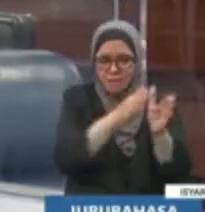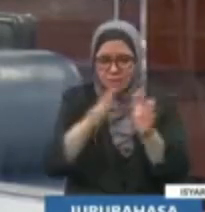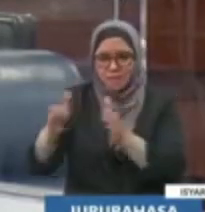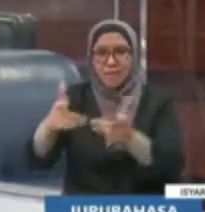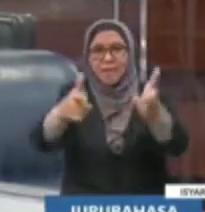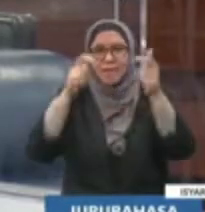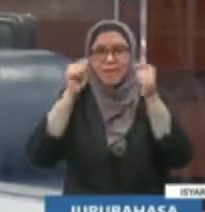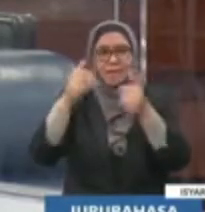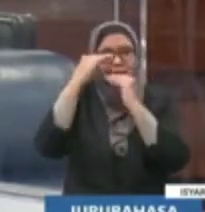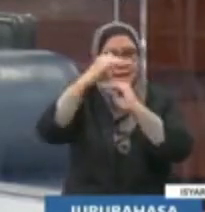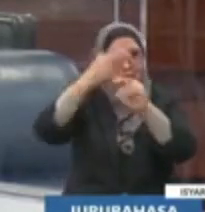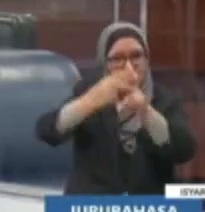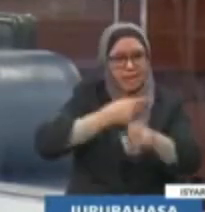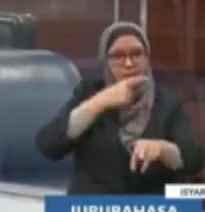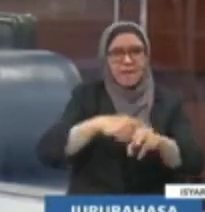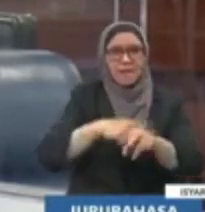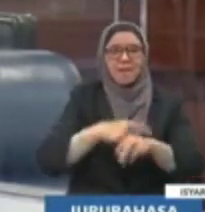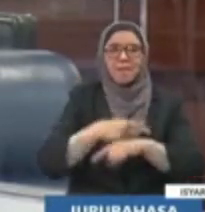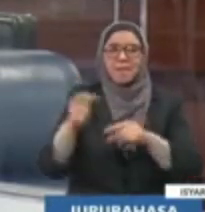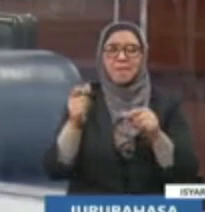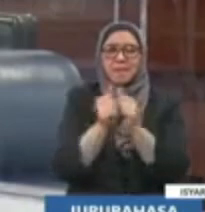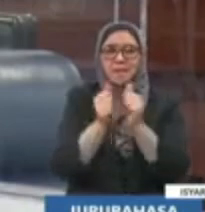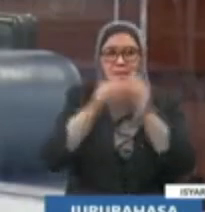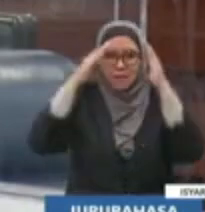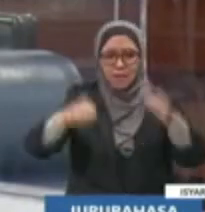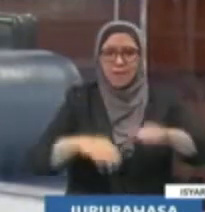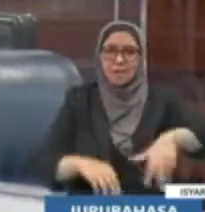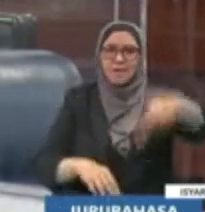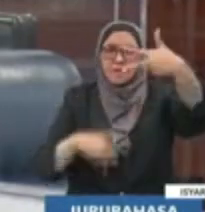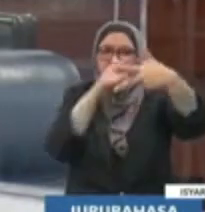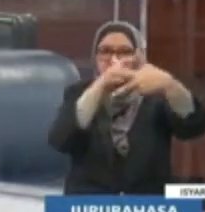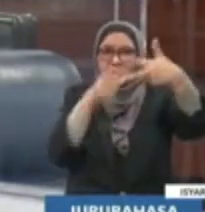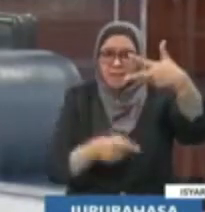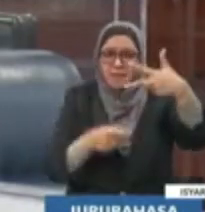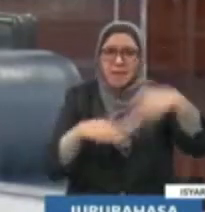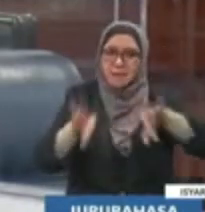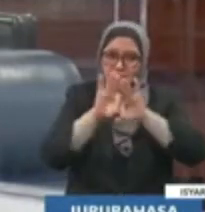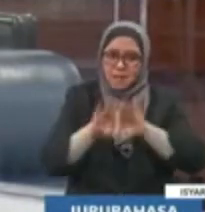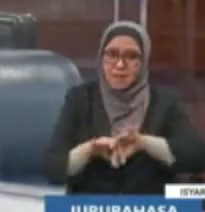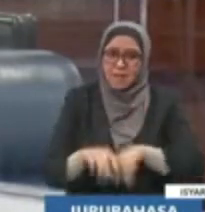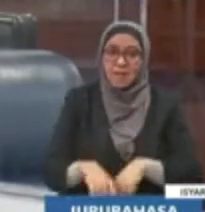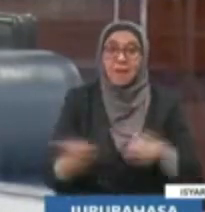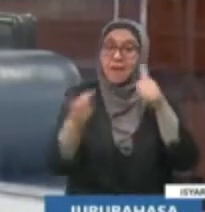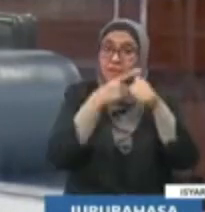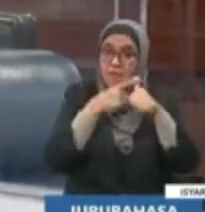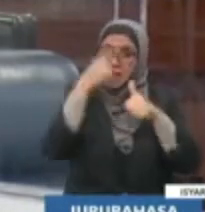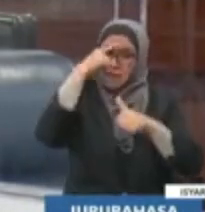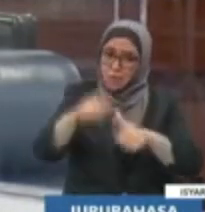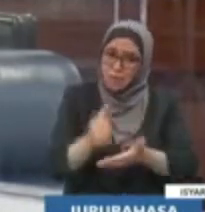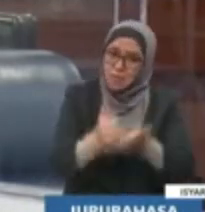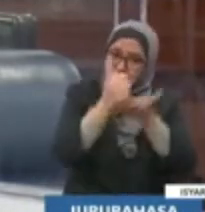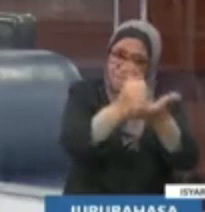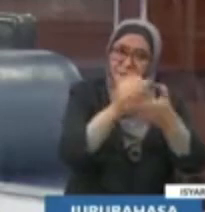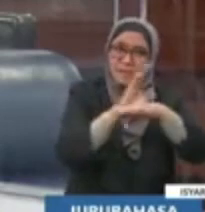fokus kepada tiga pendekatan utama seperti berikut. Yang pertama, memulihkan usahawan dan